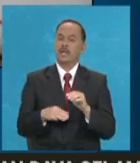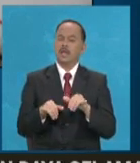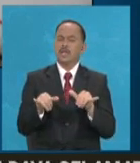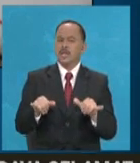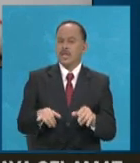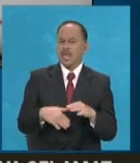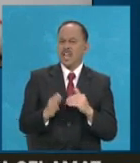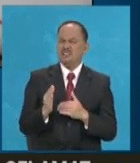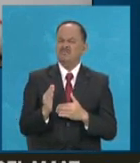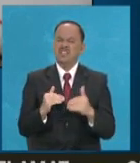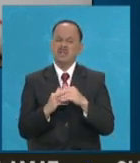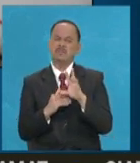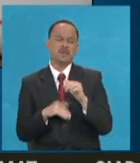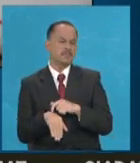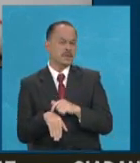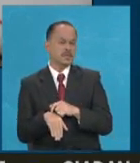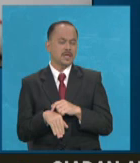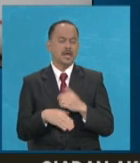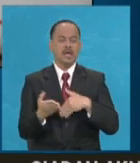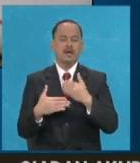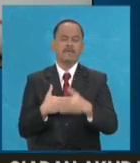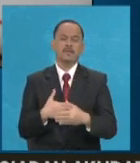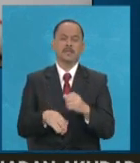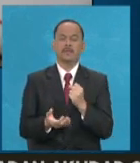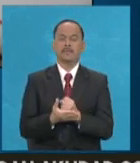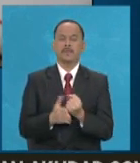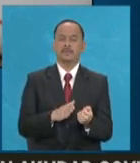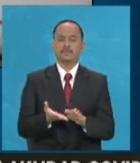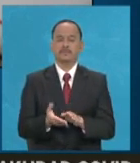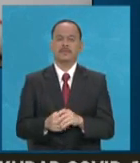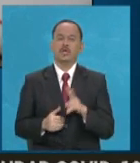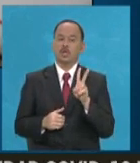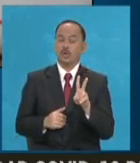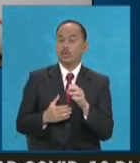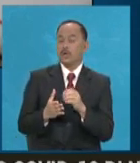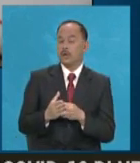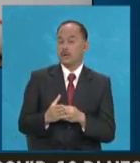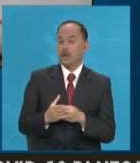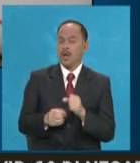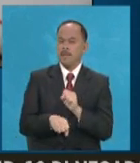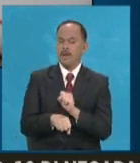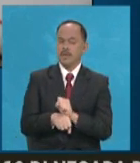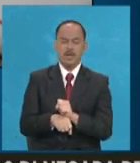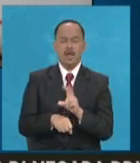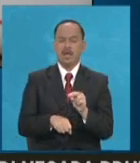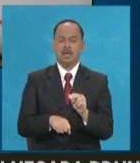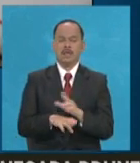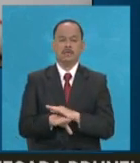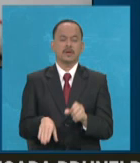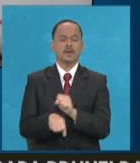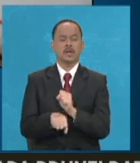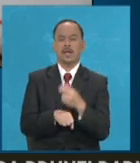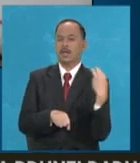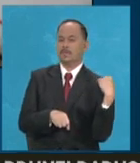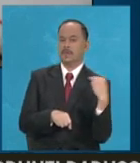lebih masa di negara ini setelah pas imigrasi dua orang lagi didapati bekerja bukan dengan majikan asal